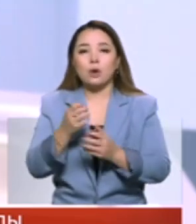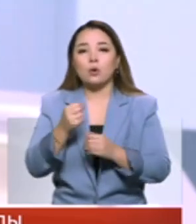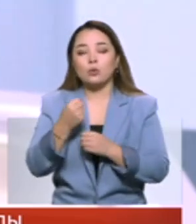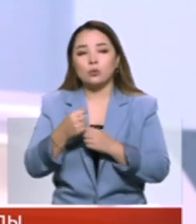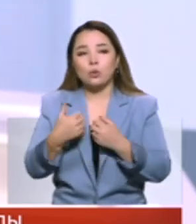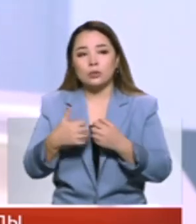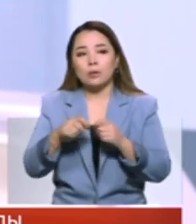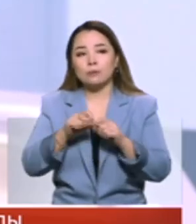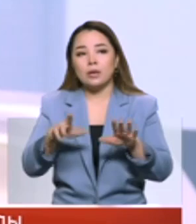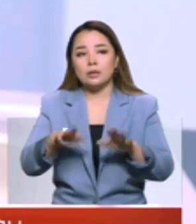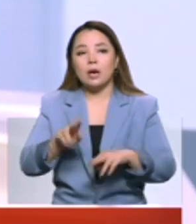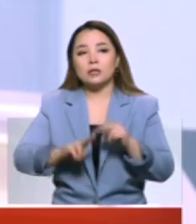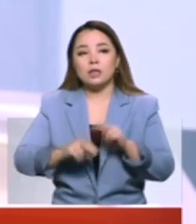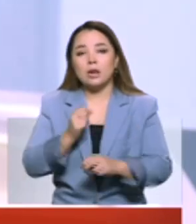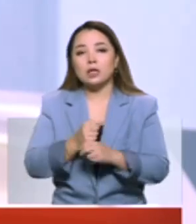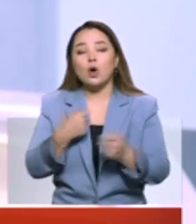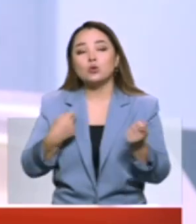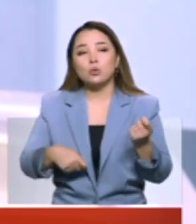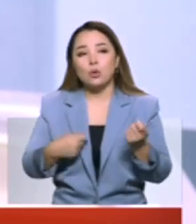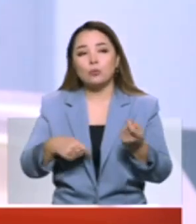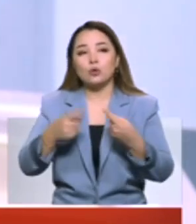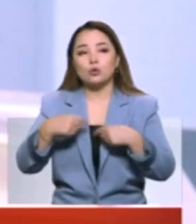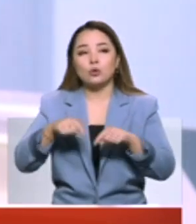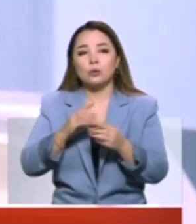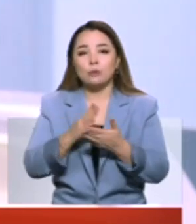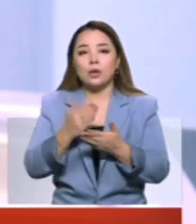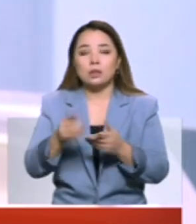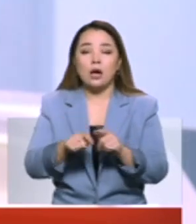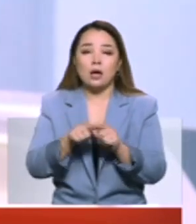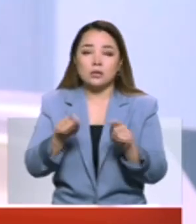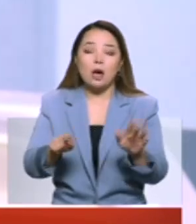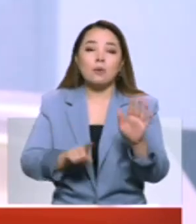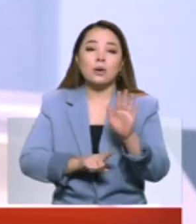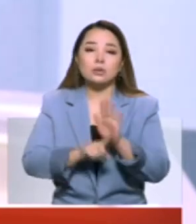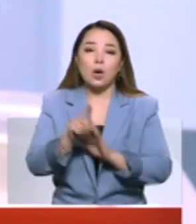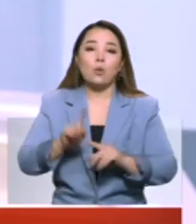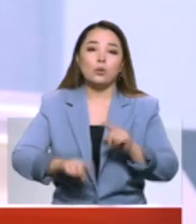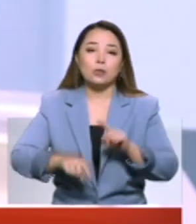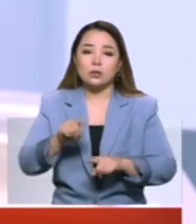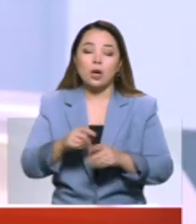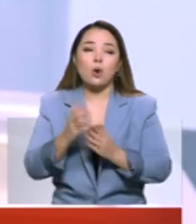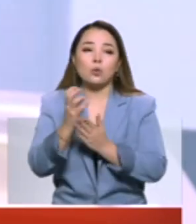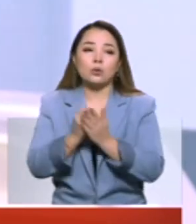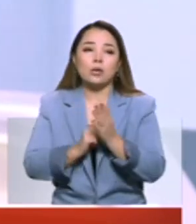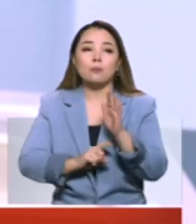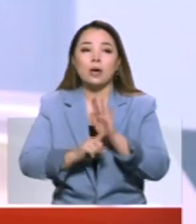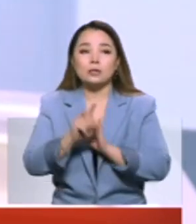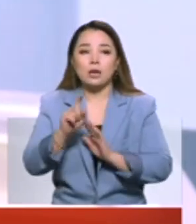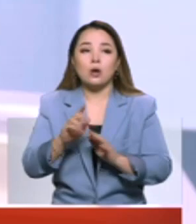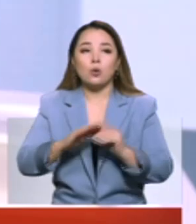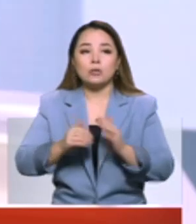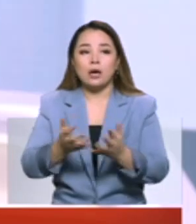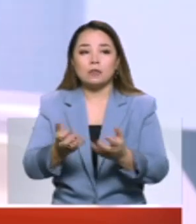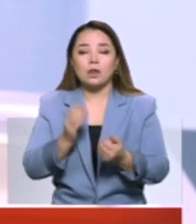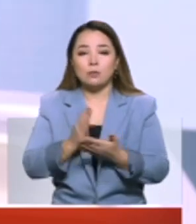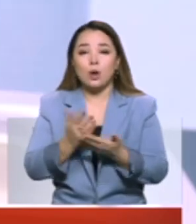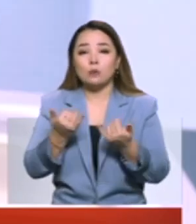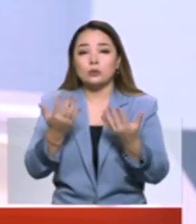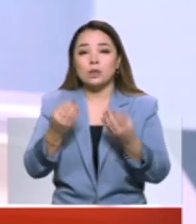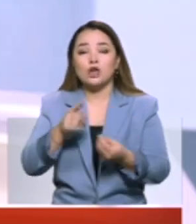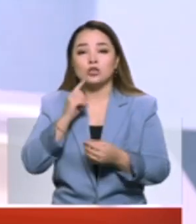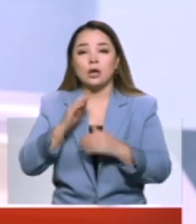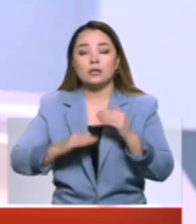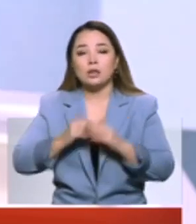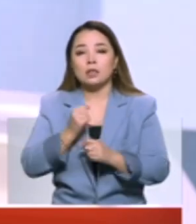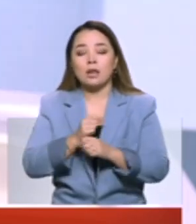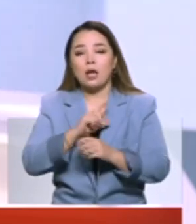мектепте оқушылардан жасақталған домбыра үйірмесі бар. Оны ашу әу баста отандастар қорының бастамасымен қолға алынған. Бүгінде жас